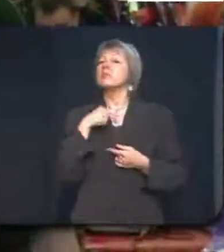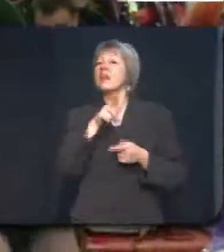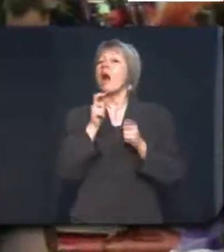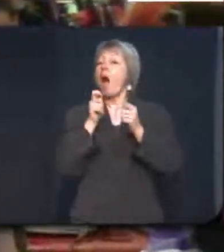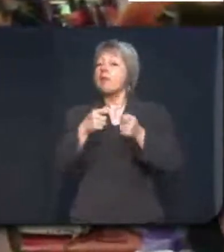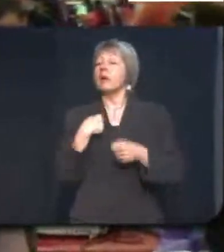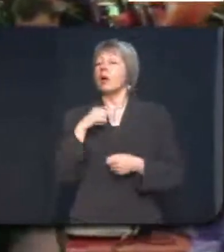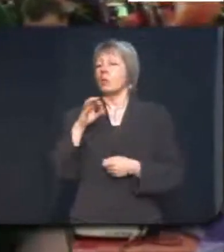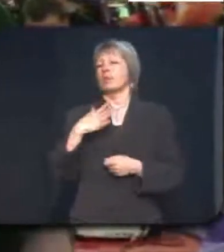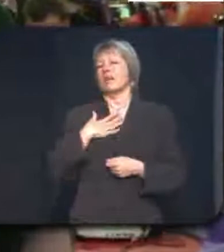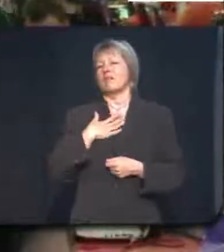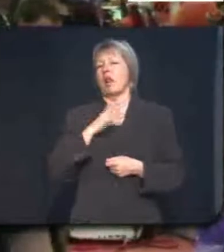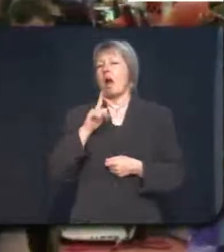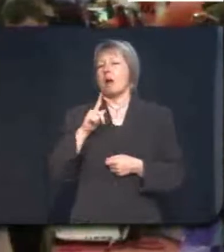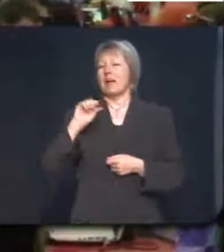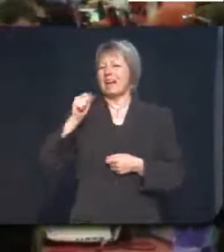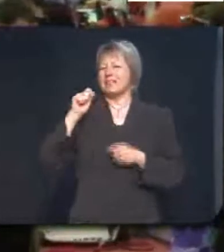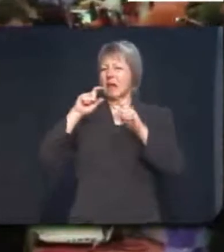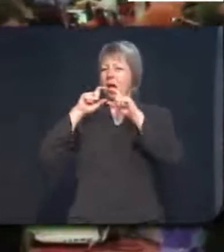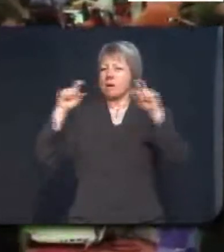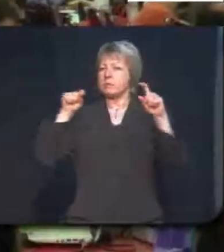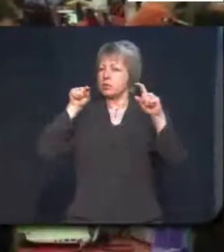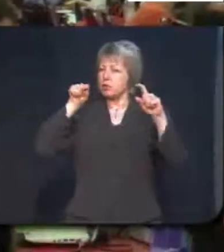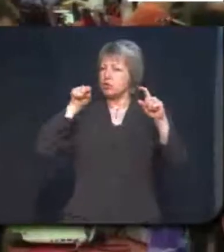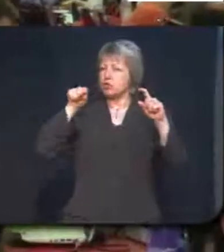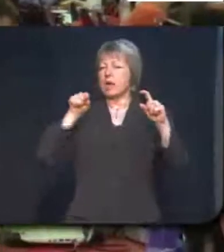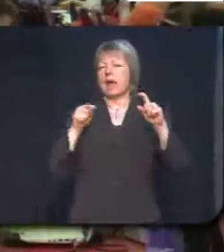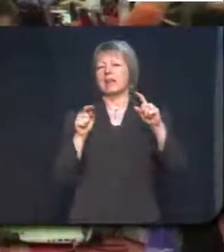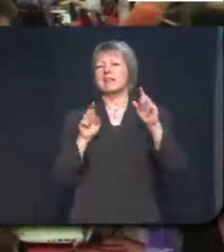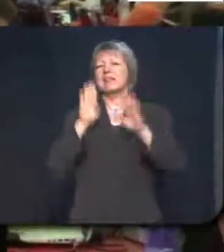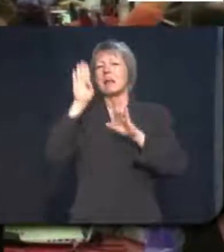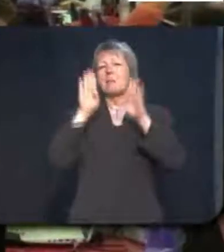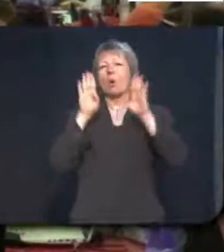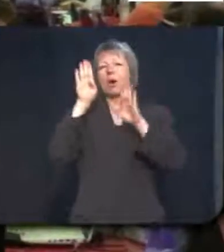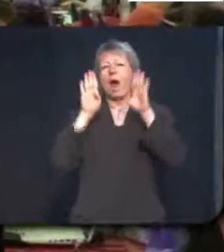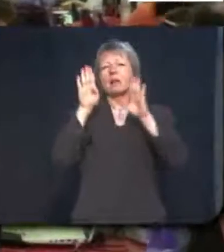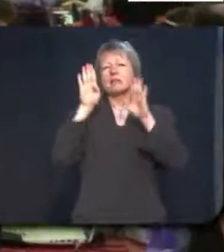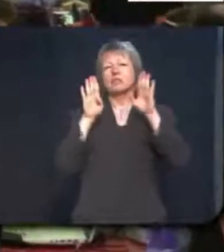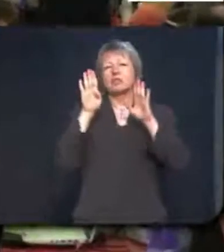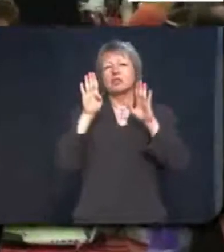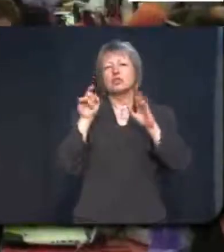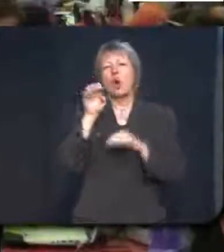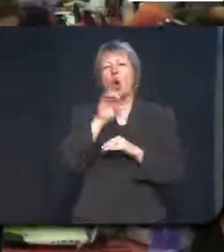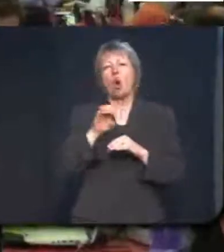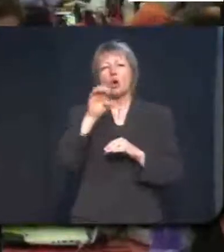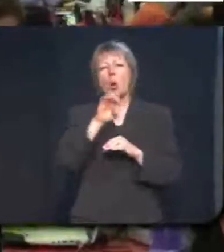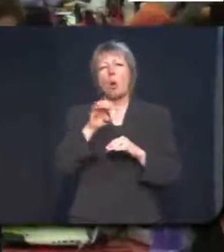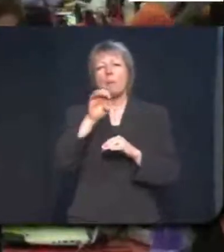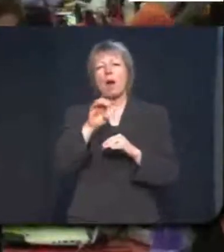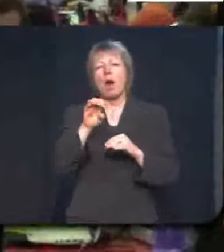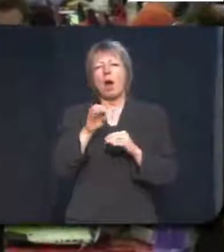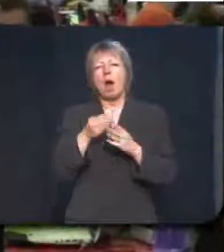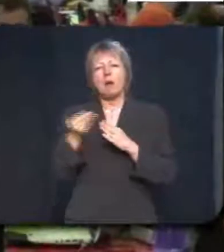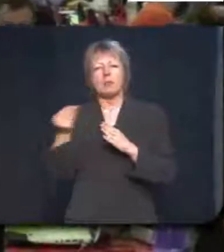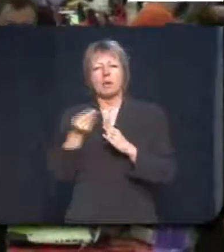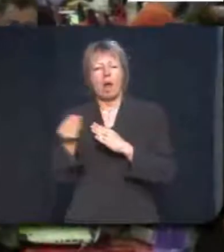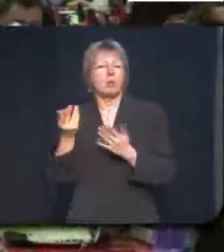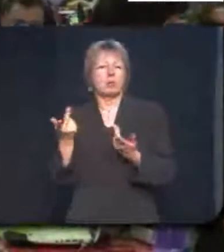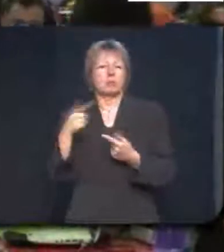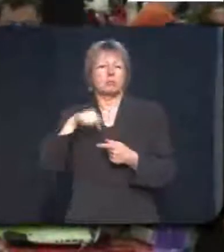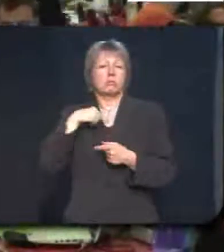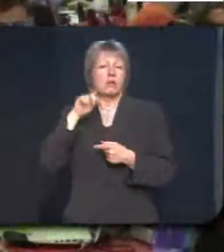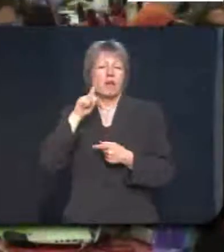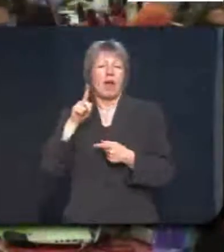wird von demokratisch gewählten Europa Abgeordneten gesprochen ich denke wir alle wissen dass es demokratische Defizite in der EU gibt